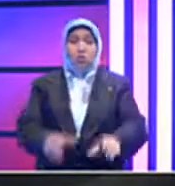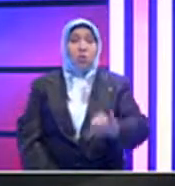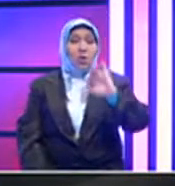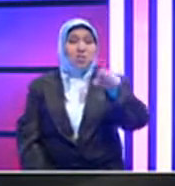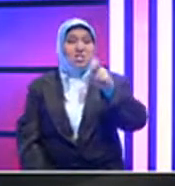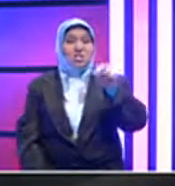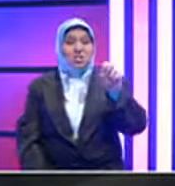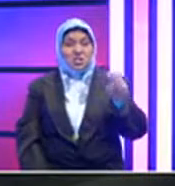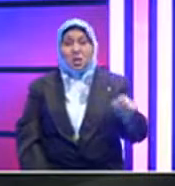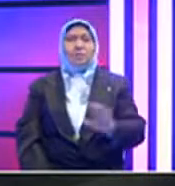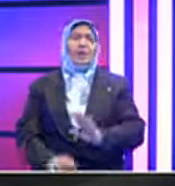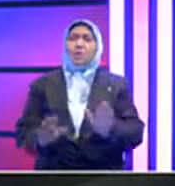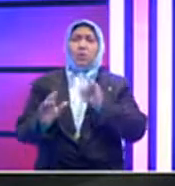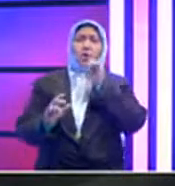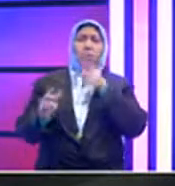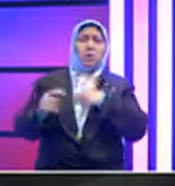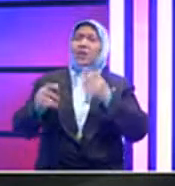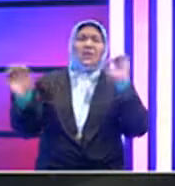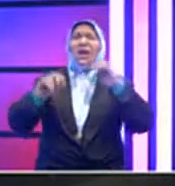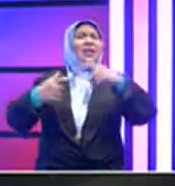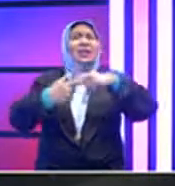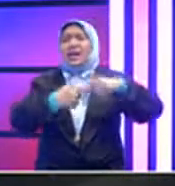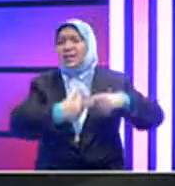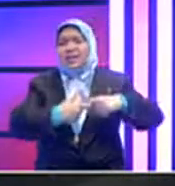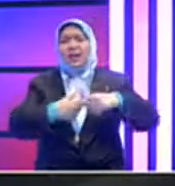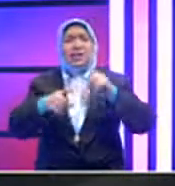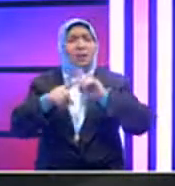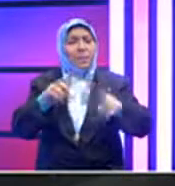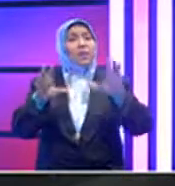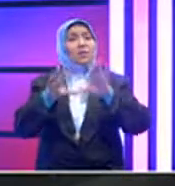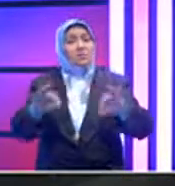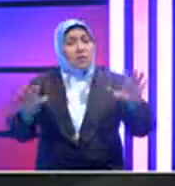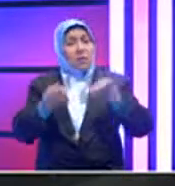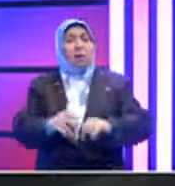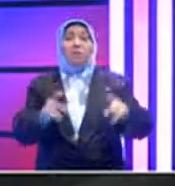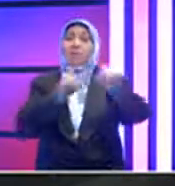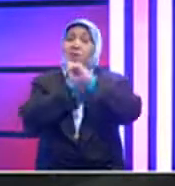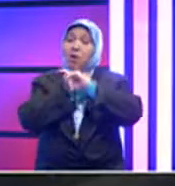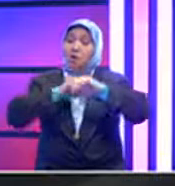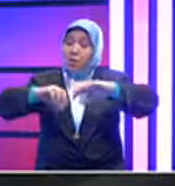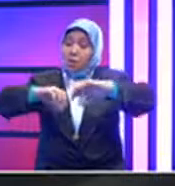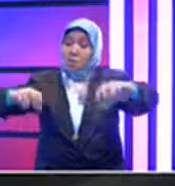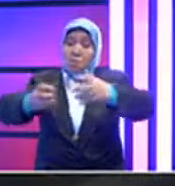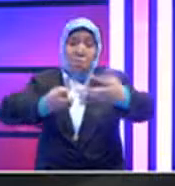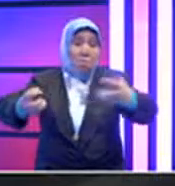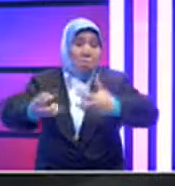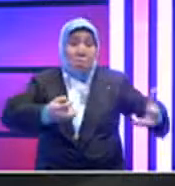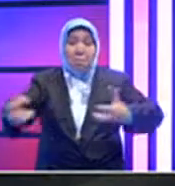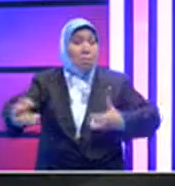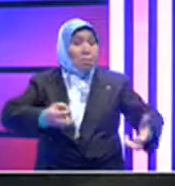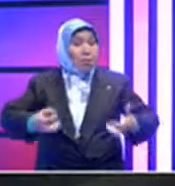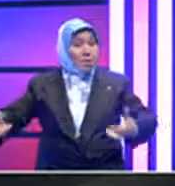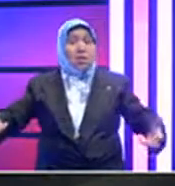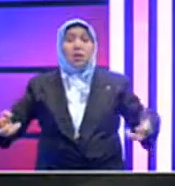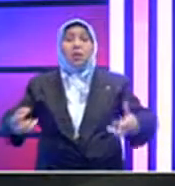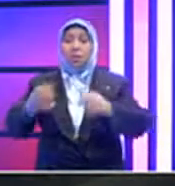dikatakan Jin oleh tetapi Firaun dipecah-pecah kan ia stoknya